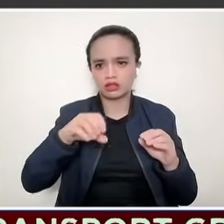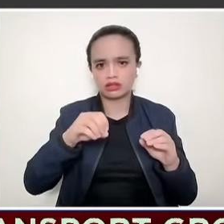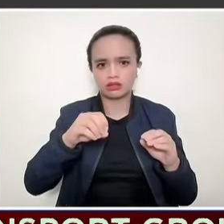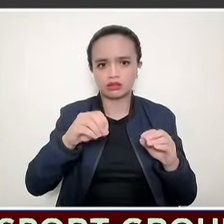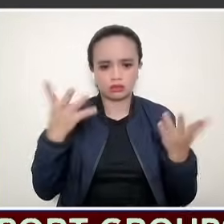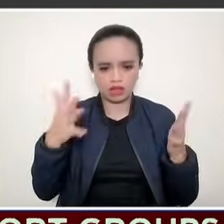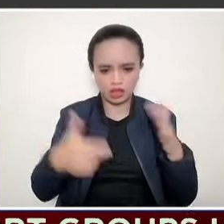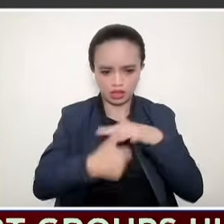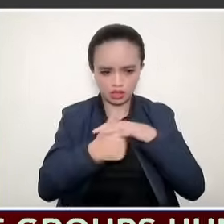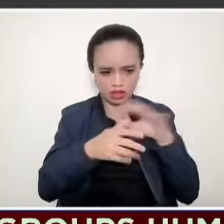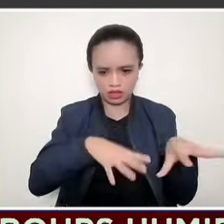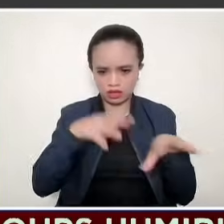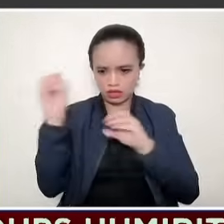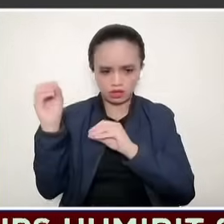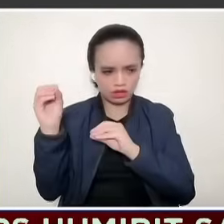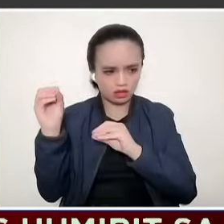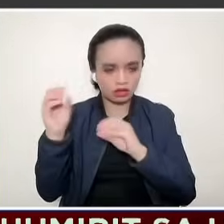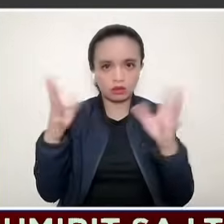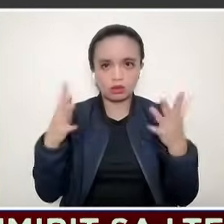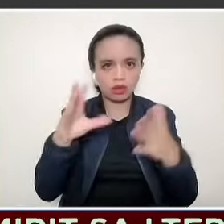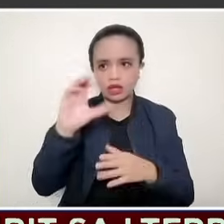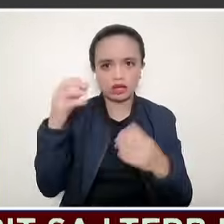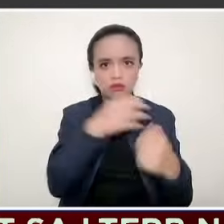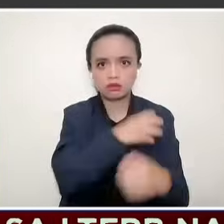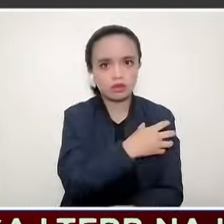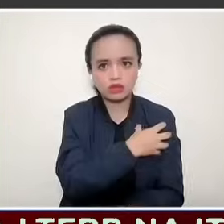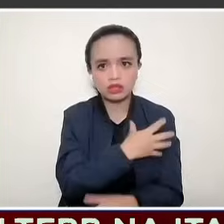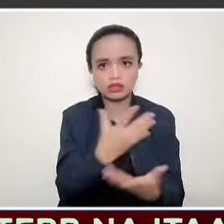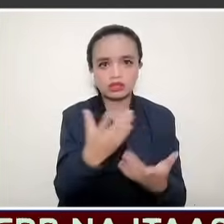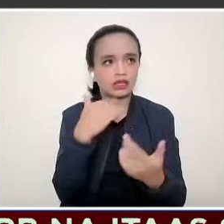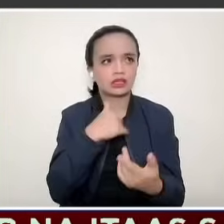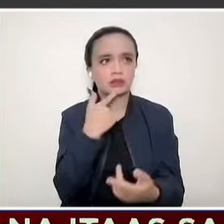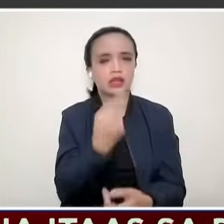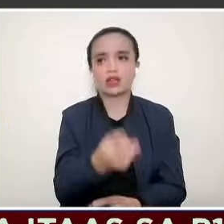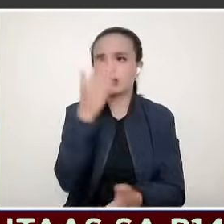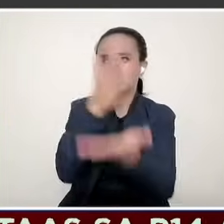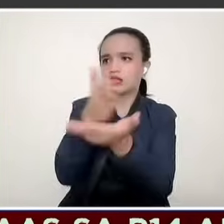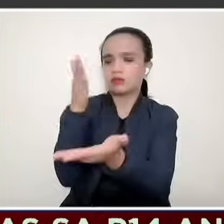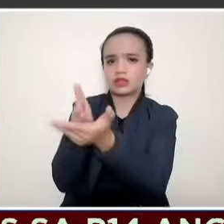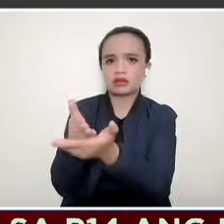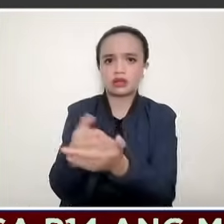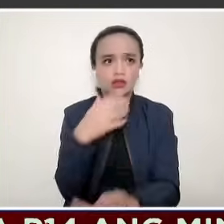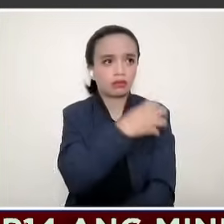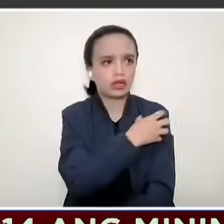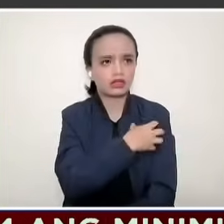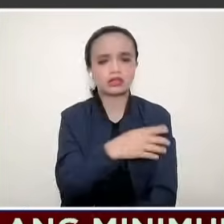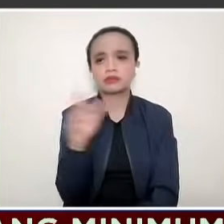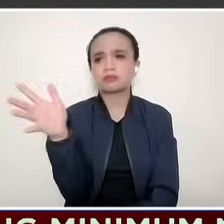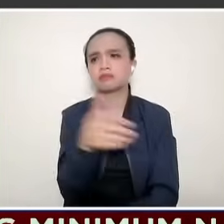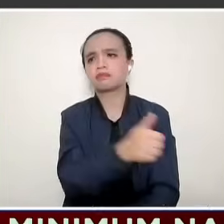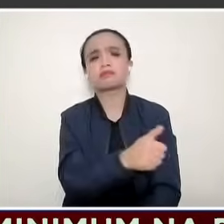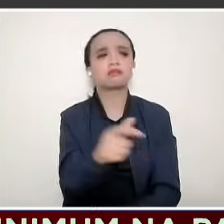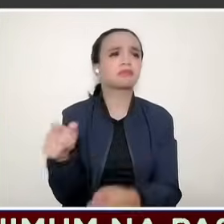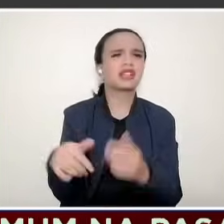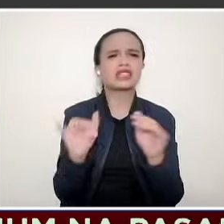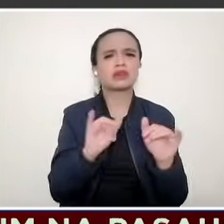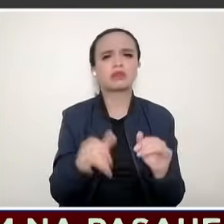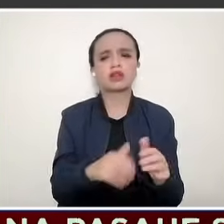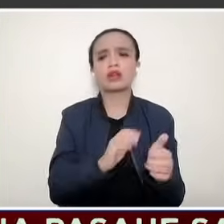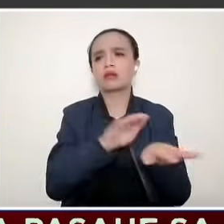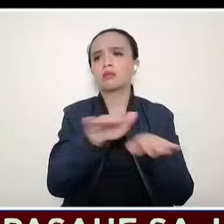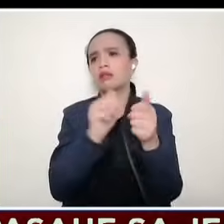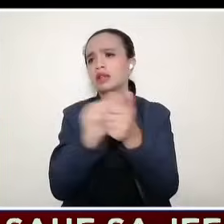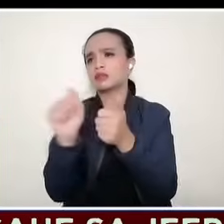There was no cops rerouting us to like stop. Cops were literally passing us, like casually passing us, not telling us to